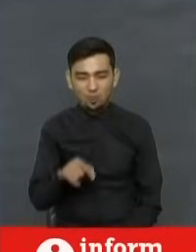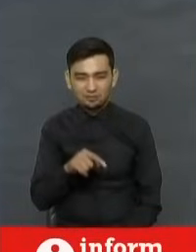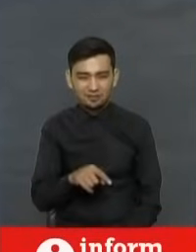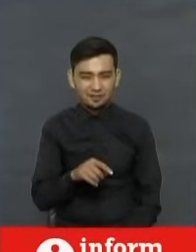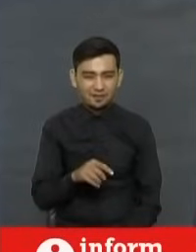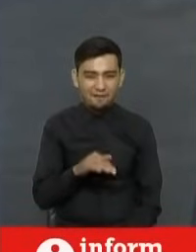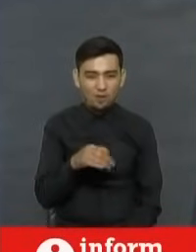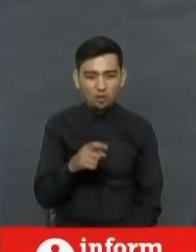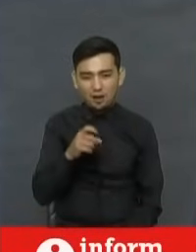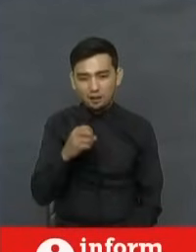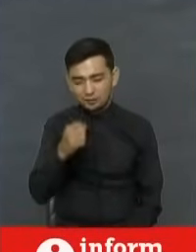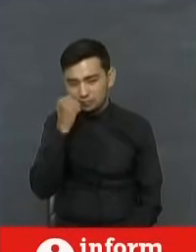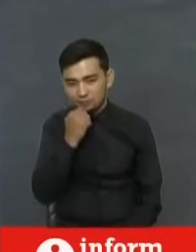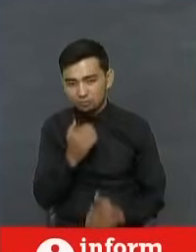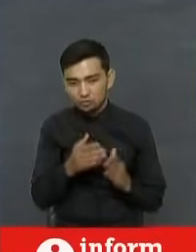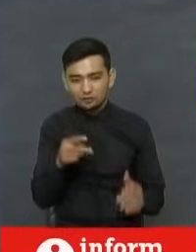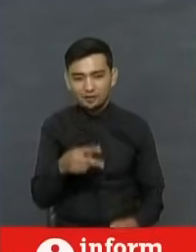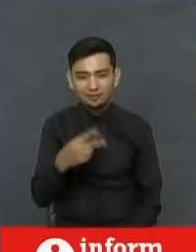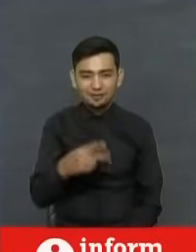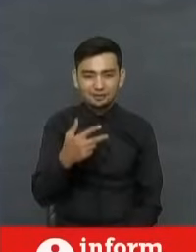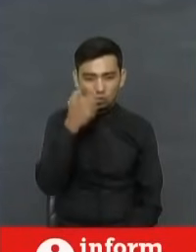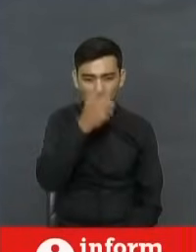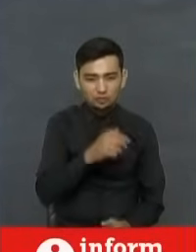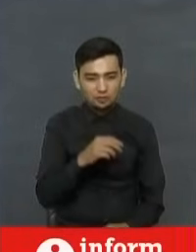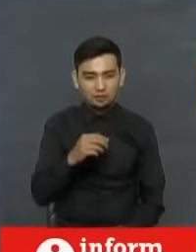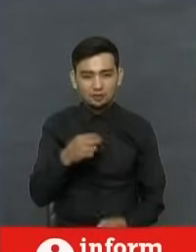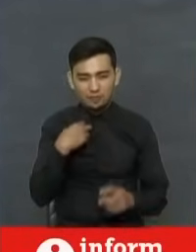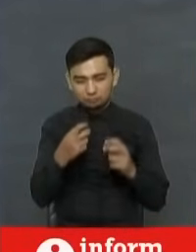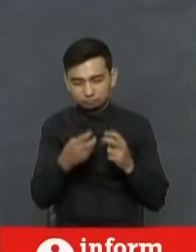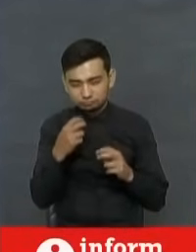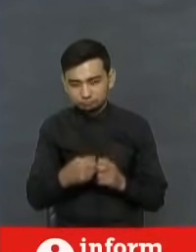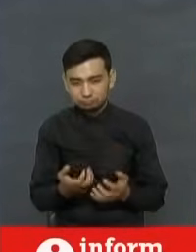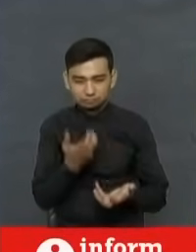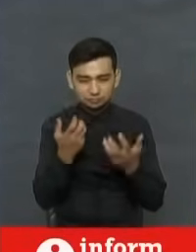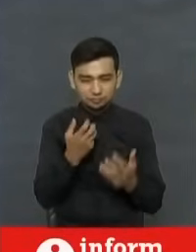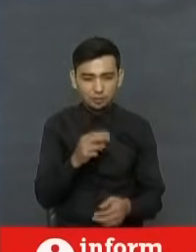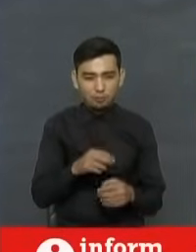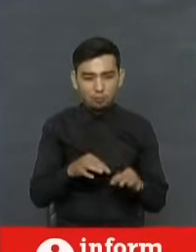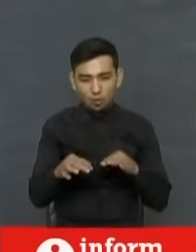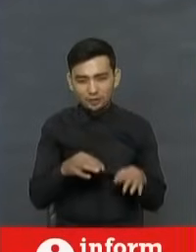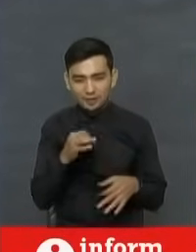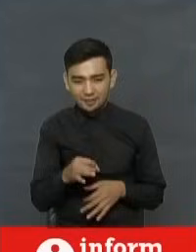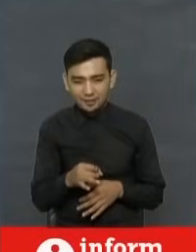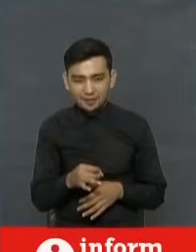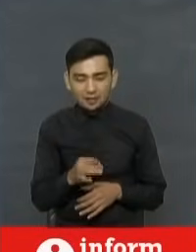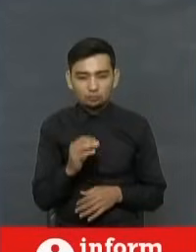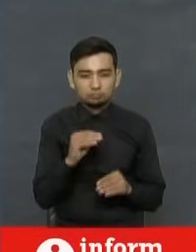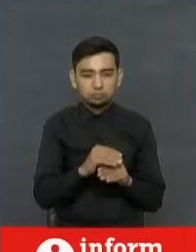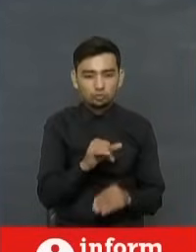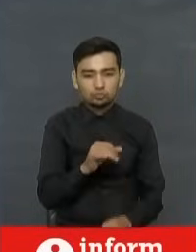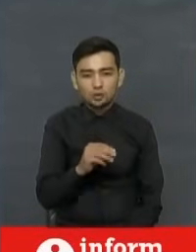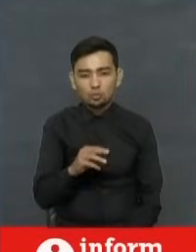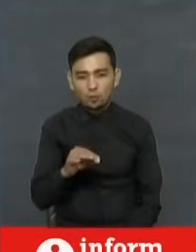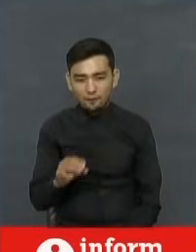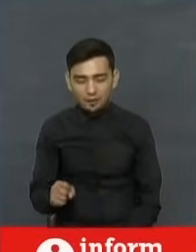Благодаря фонду «Халык» в 2023 году в качестве экспериментального проекта запустили небольшую опреснительную установку, чтобы